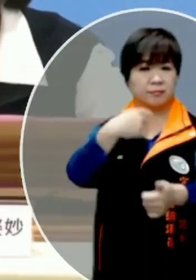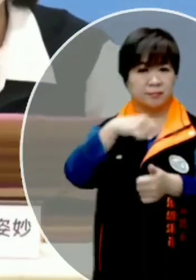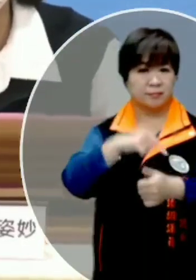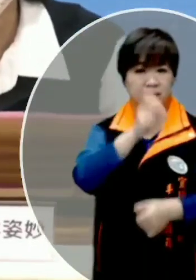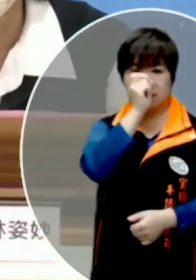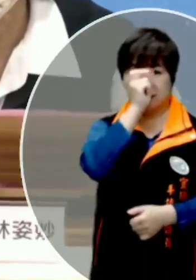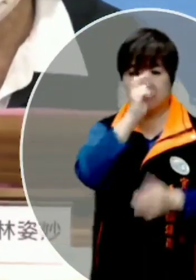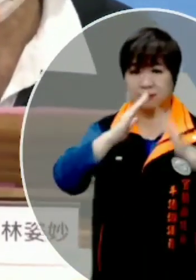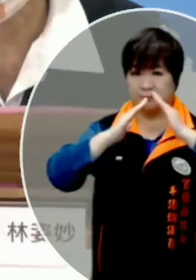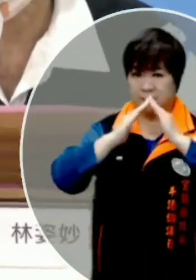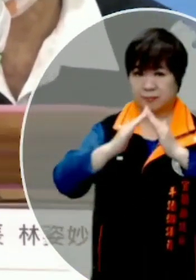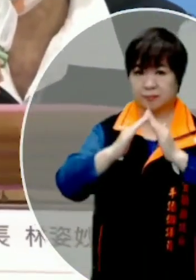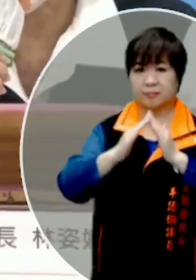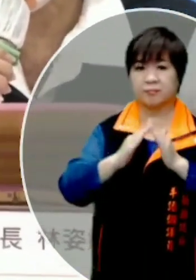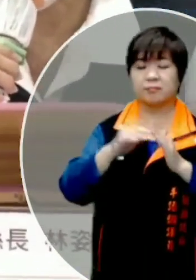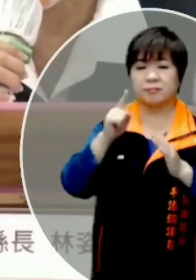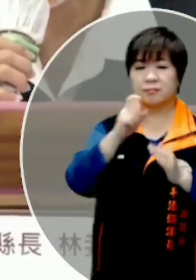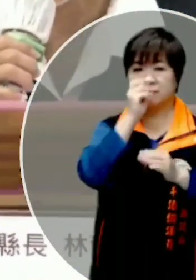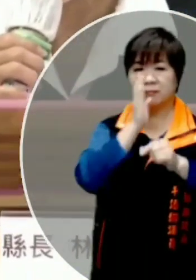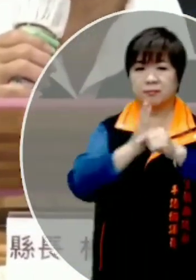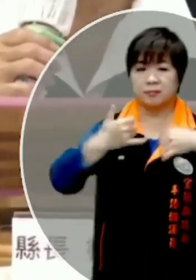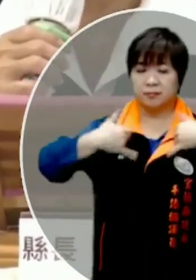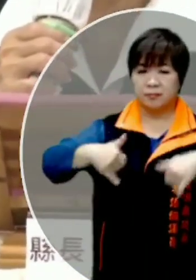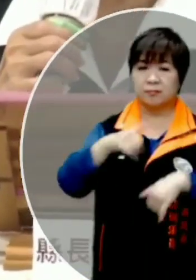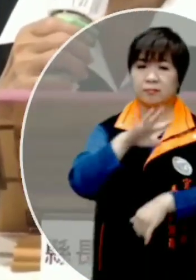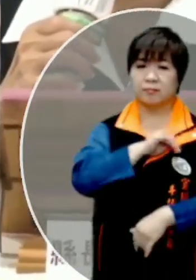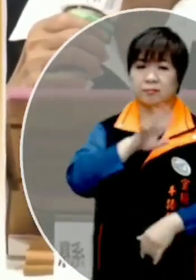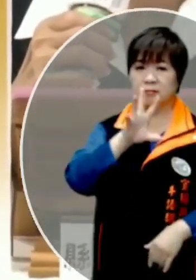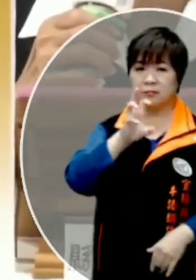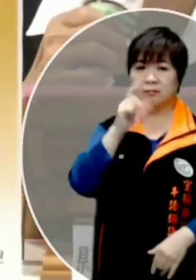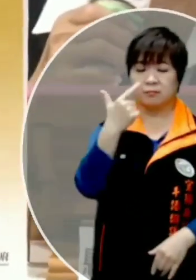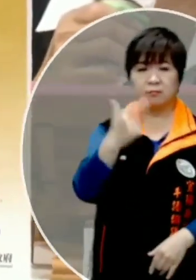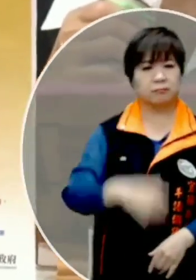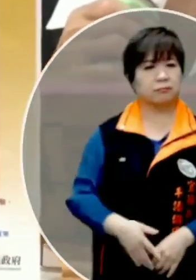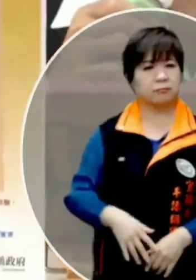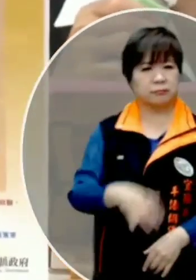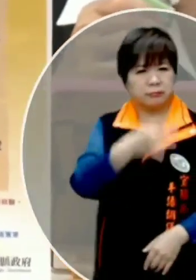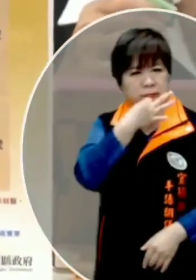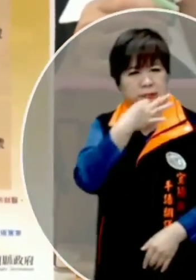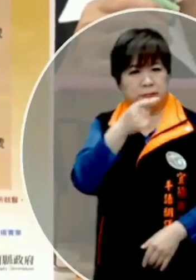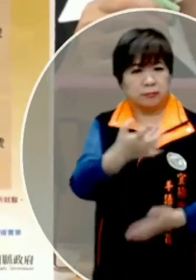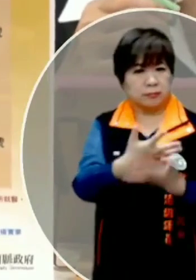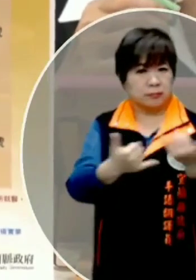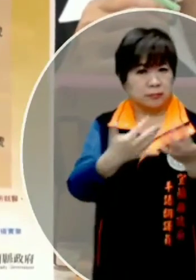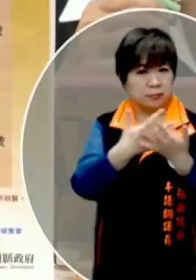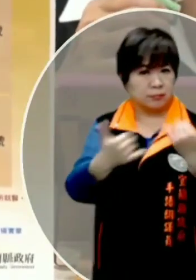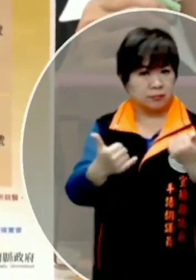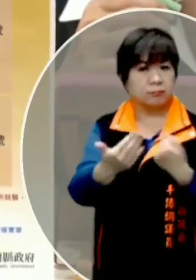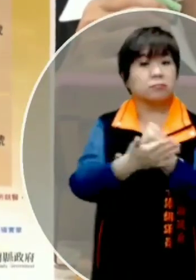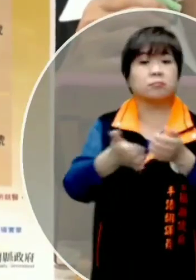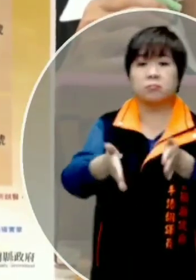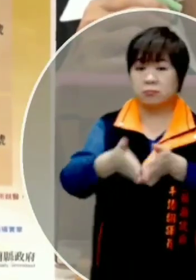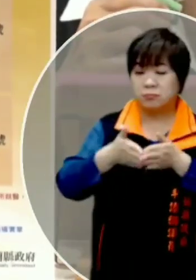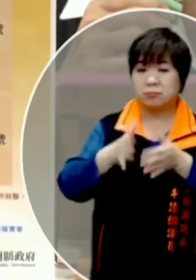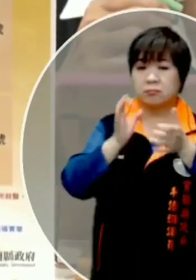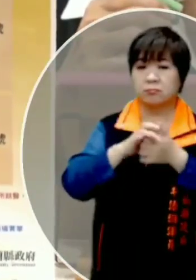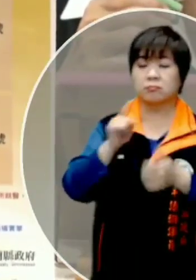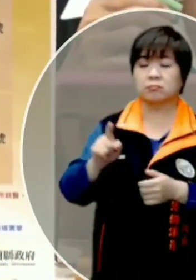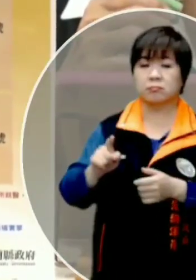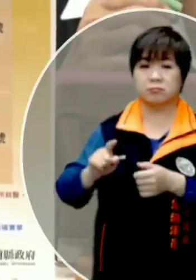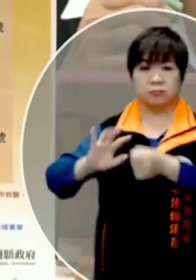兰市宜中路86号。为考量学生的安全，罗东国中以及新民比